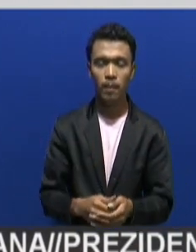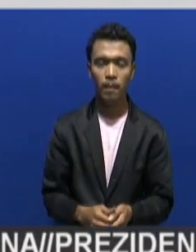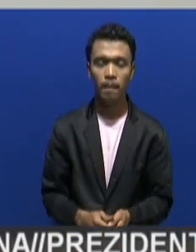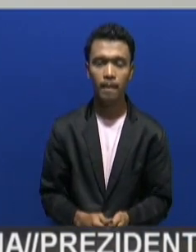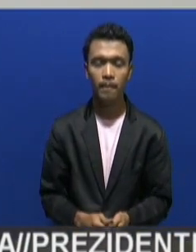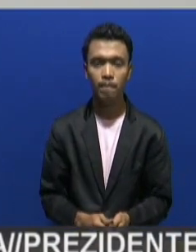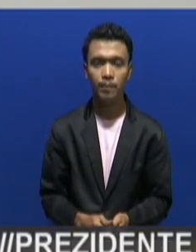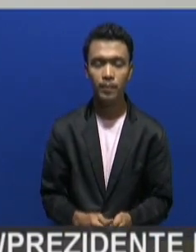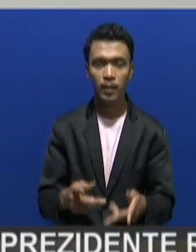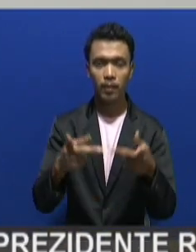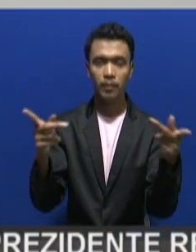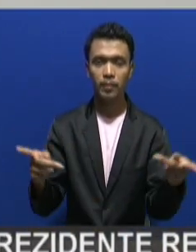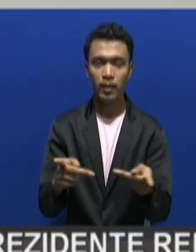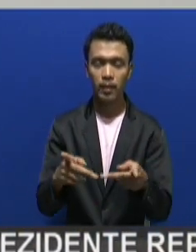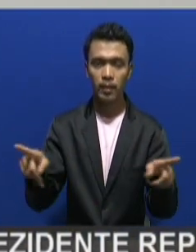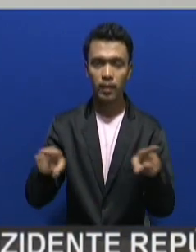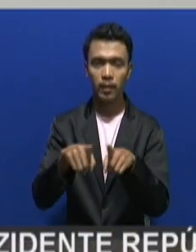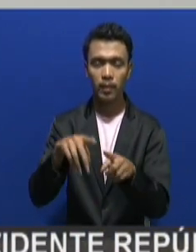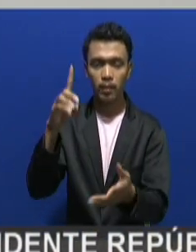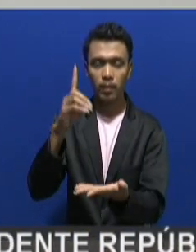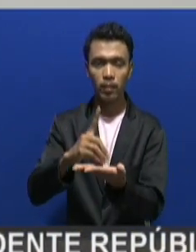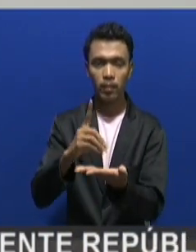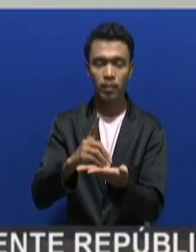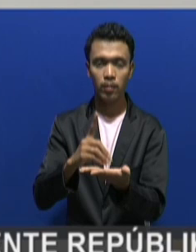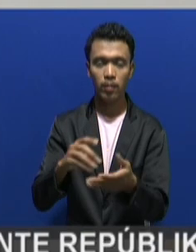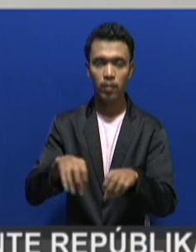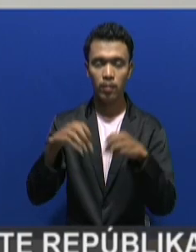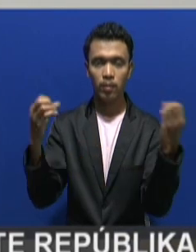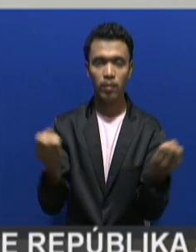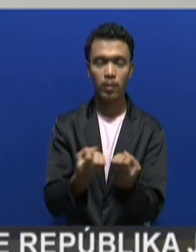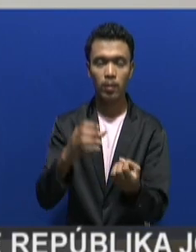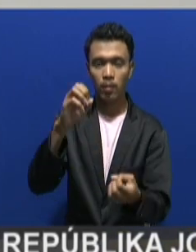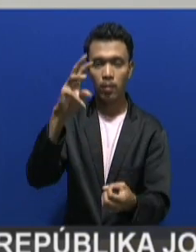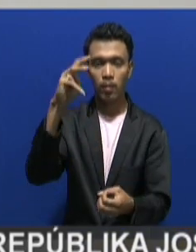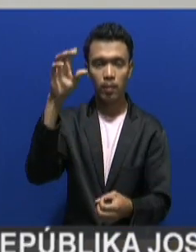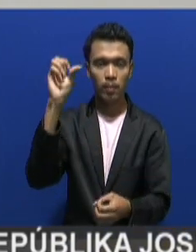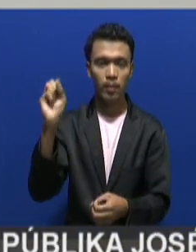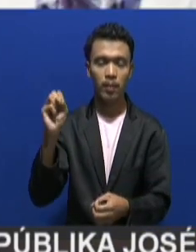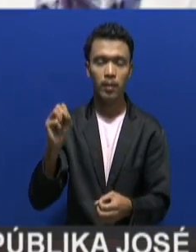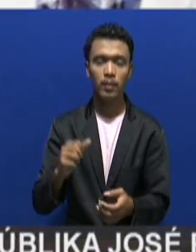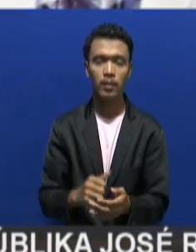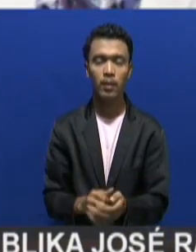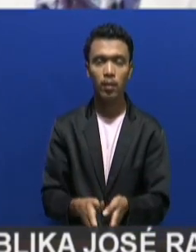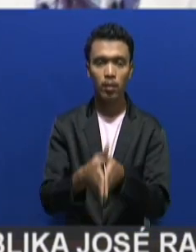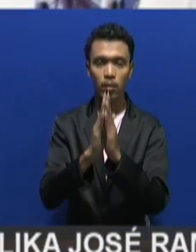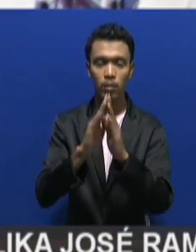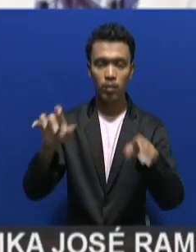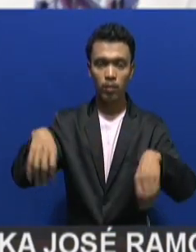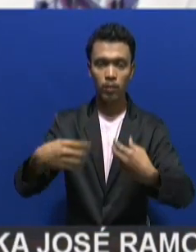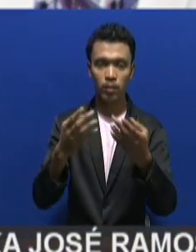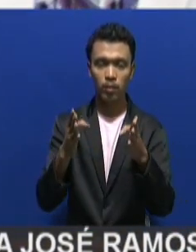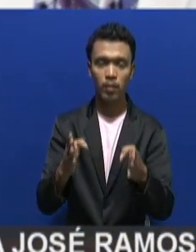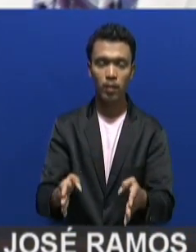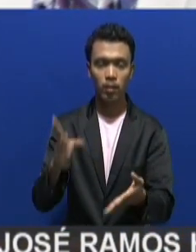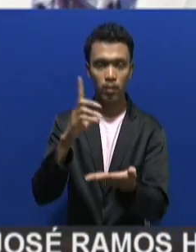idane. Ya Fatih Hanesang, Oficial Tekniku Organisasi Mundial Saudi Ram Chahar, husuba funsionar no